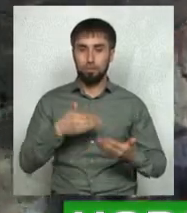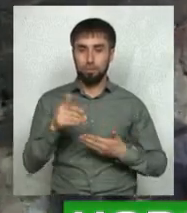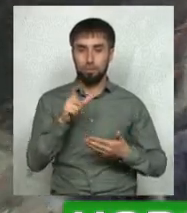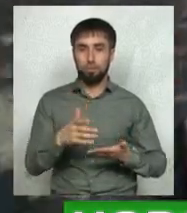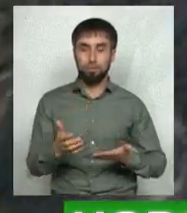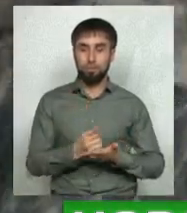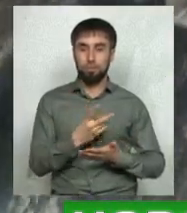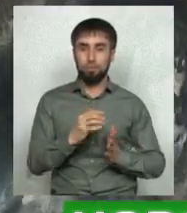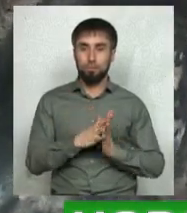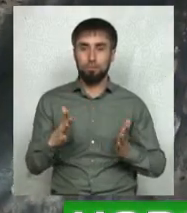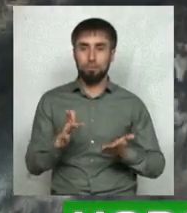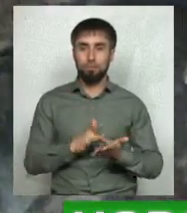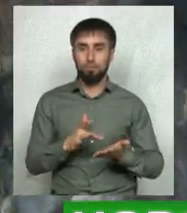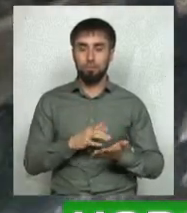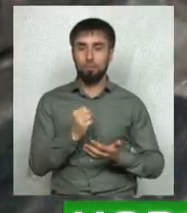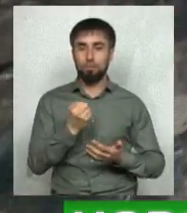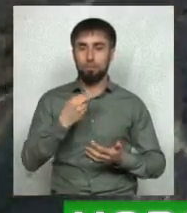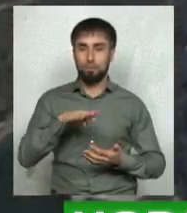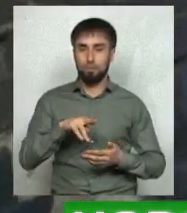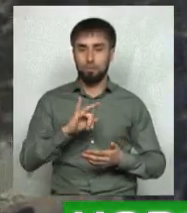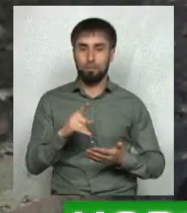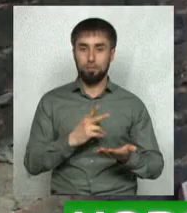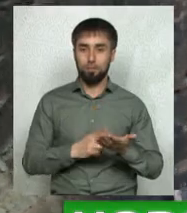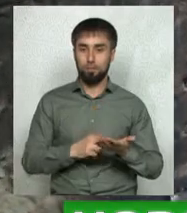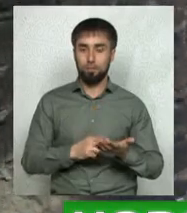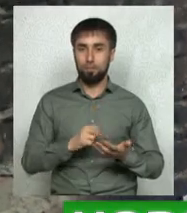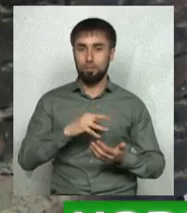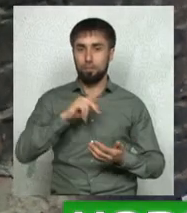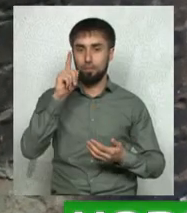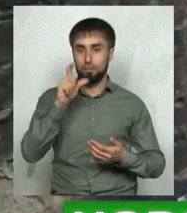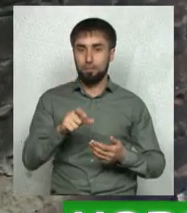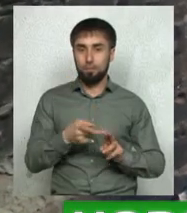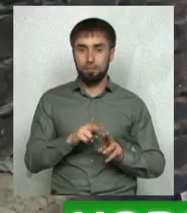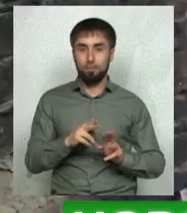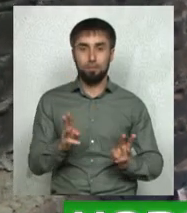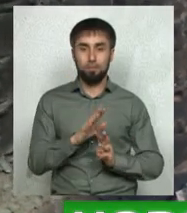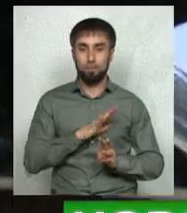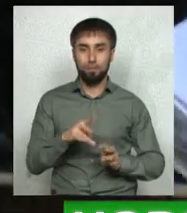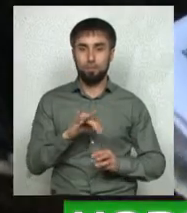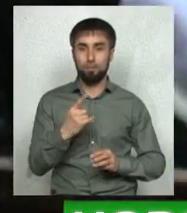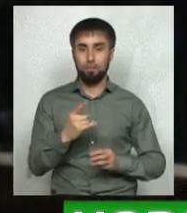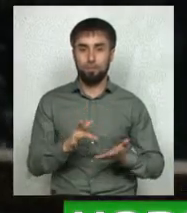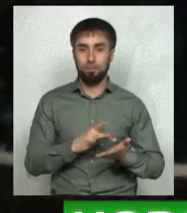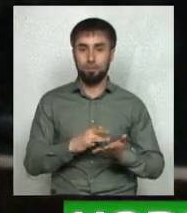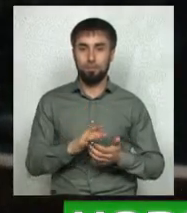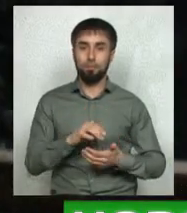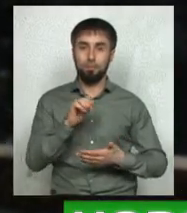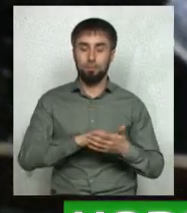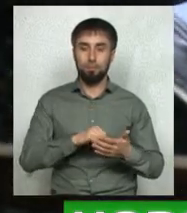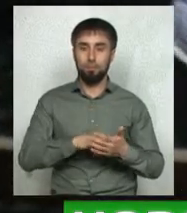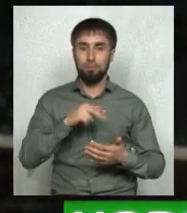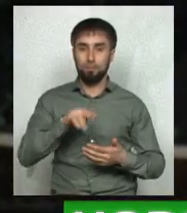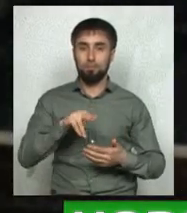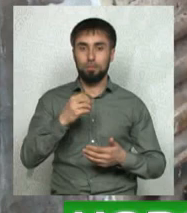нашли небольшую книжечку с аятами из Корана. По воле Всевышнего пожар не коснулся ни одной страницы. Причины ЧП